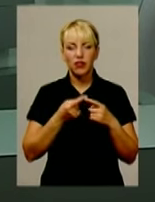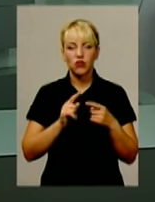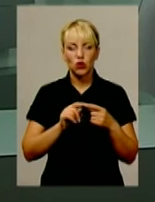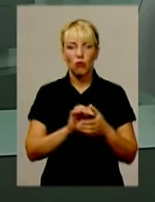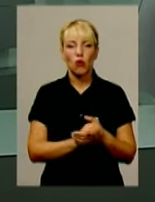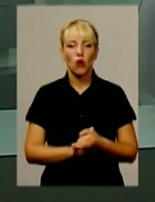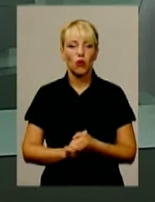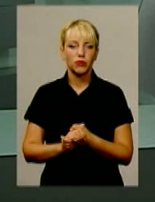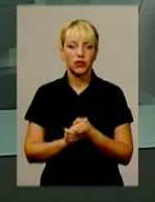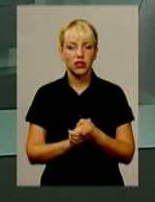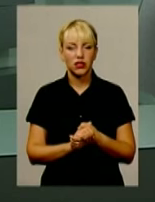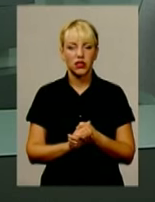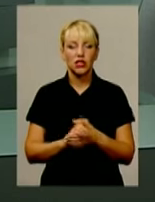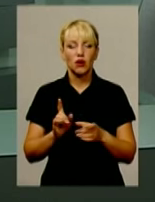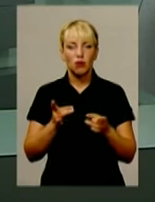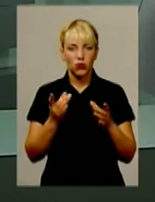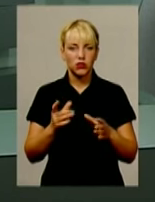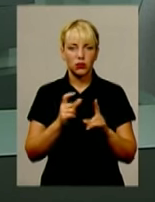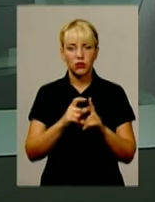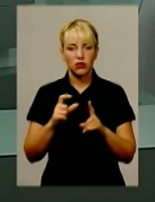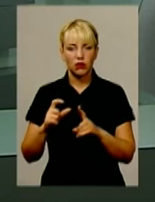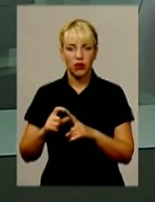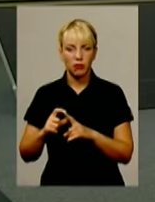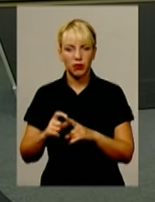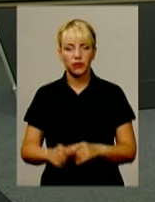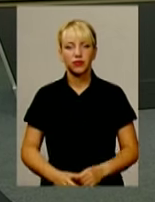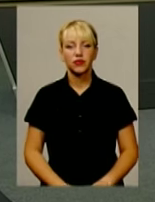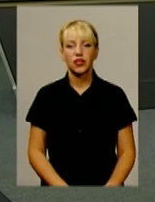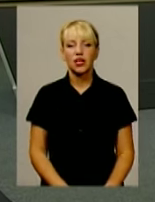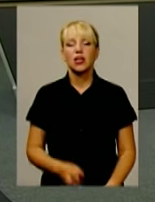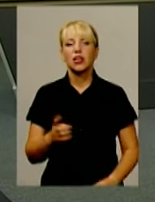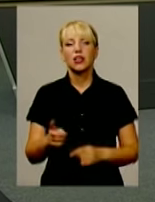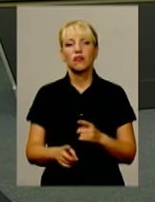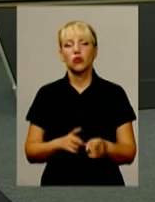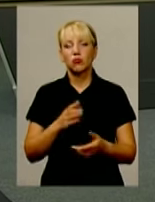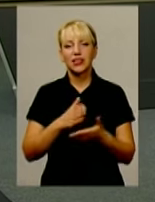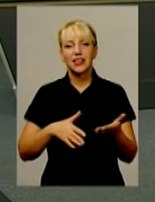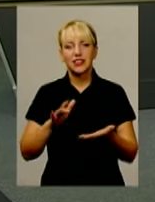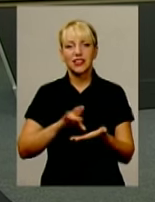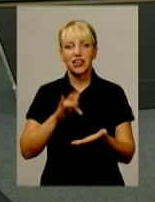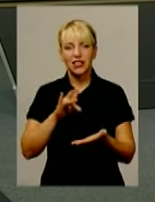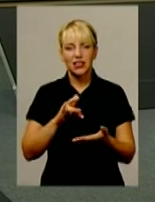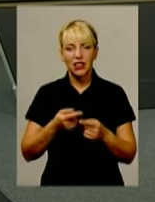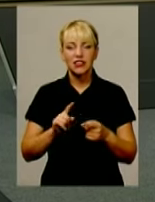щоб дуже простими словами. Реформа